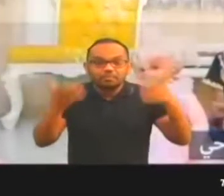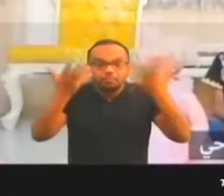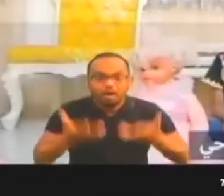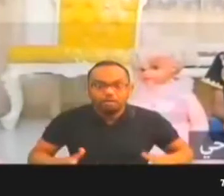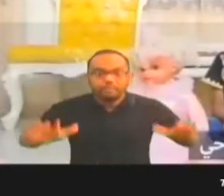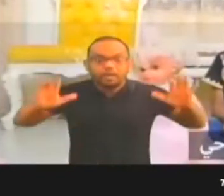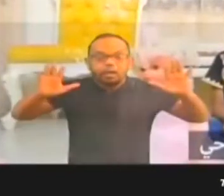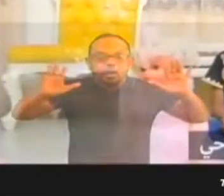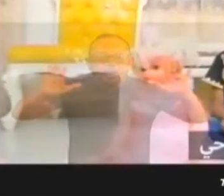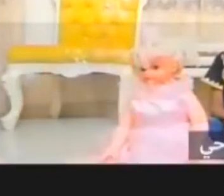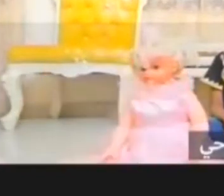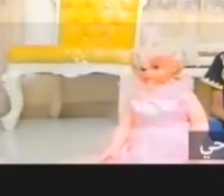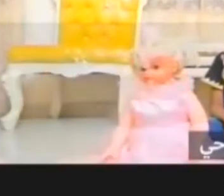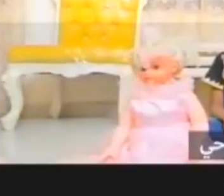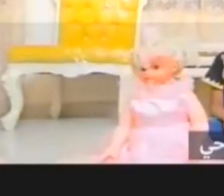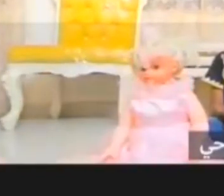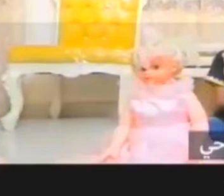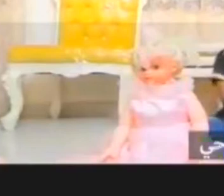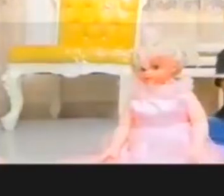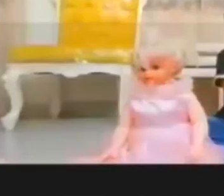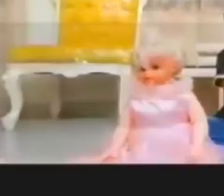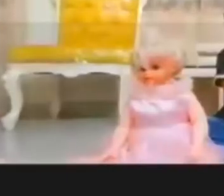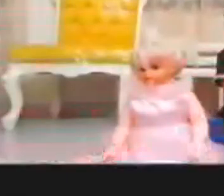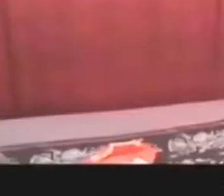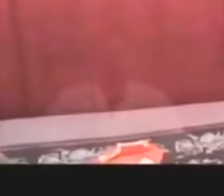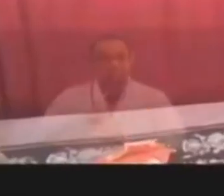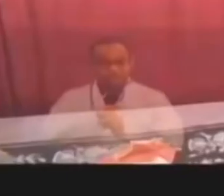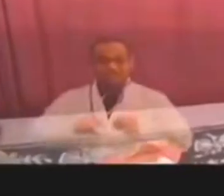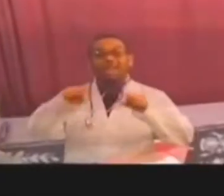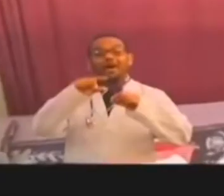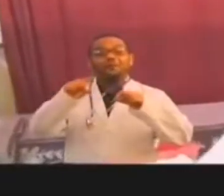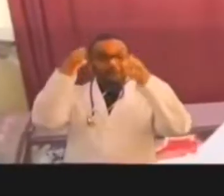مأمن وبدونهم ما في سلامة.